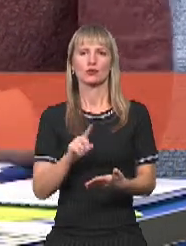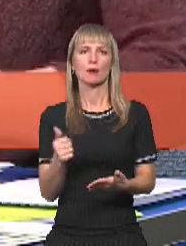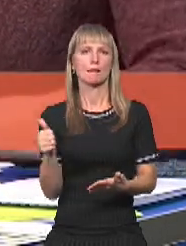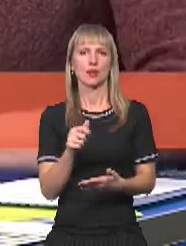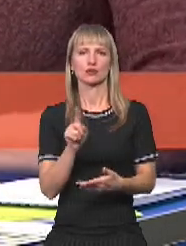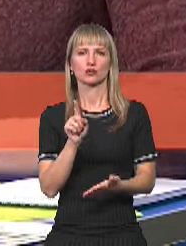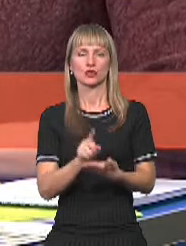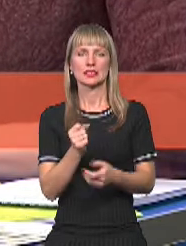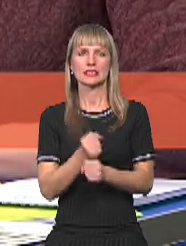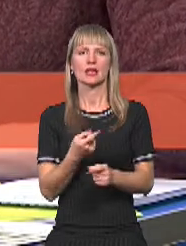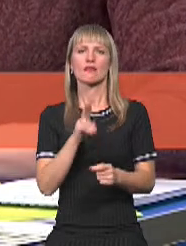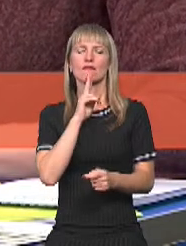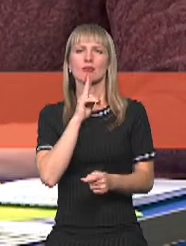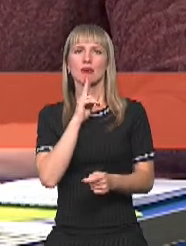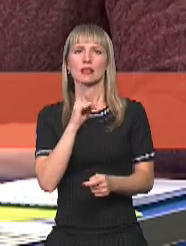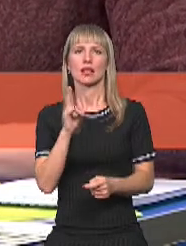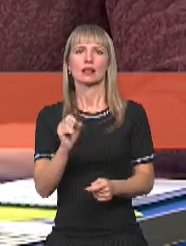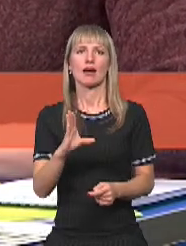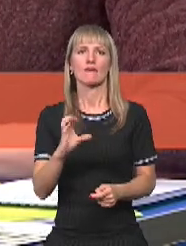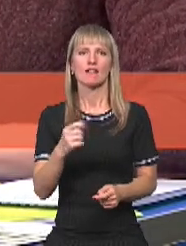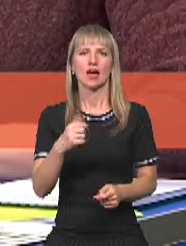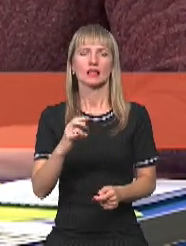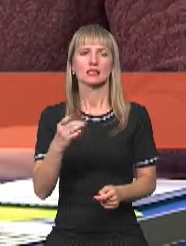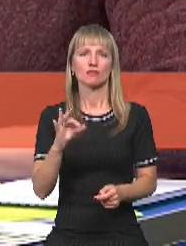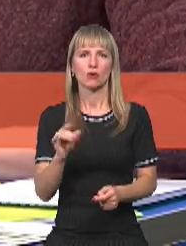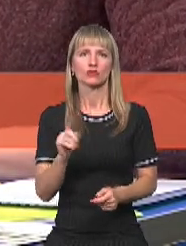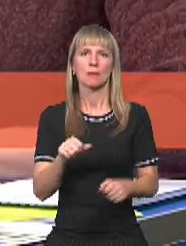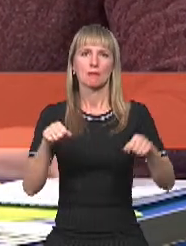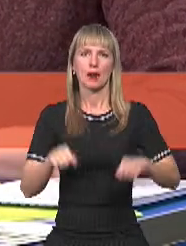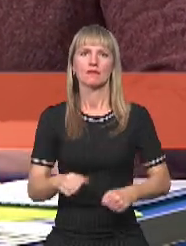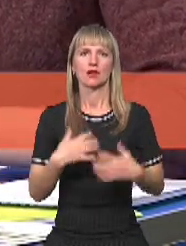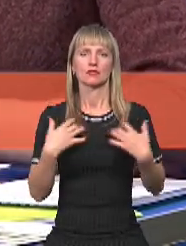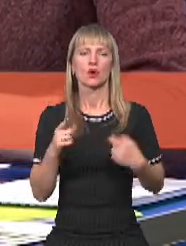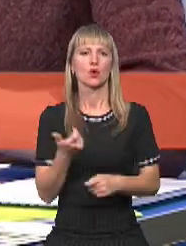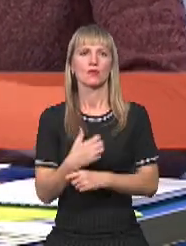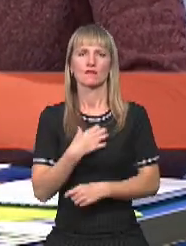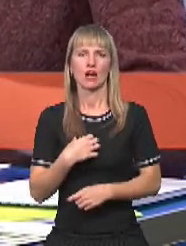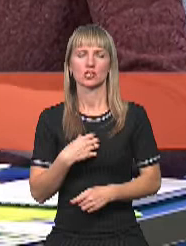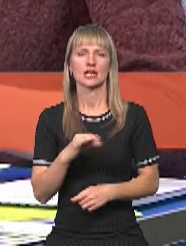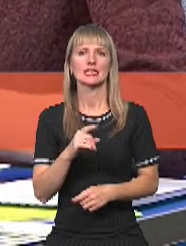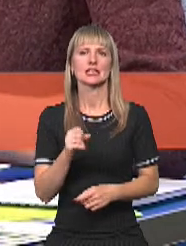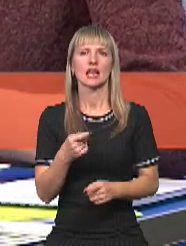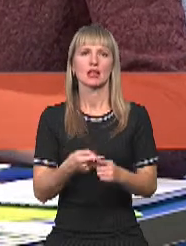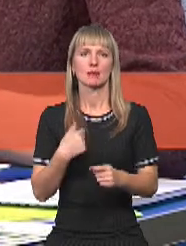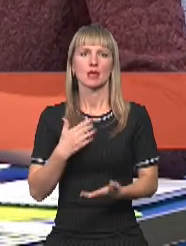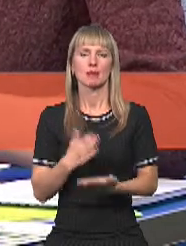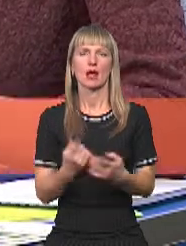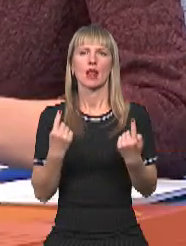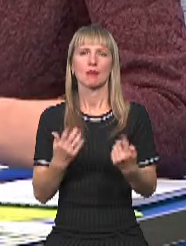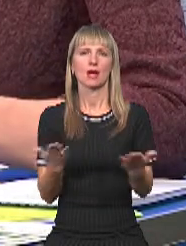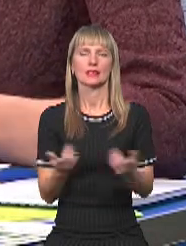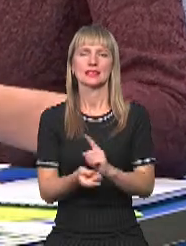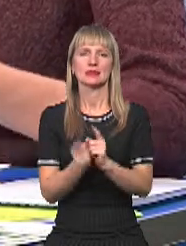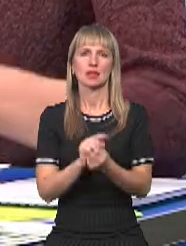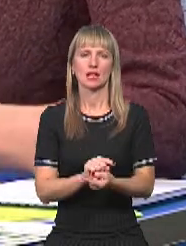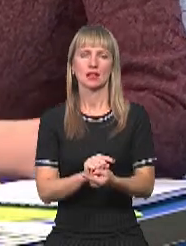что мы должны сделать, это обратить внимание на веганство и на то, что права животных – это очень важно, так как из-за этого мы уже имеем глобальные какие-то